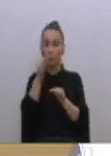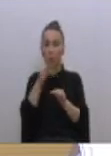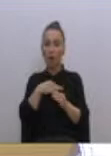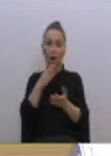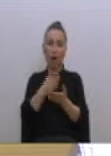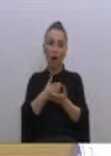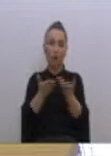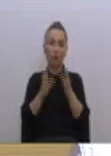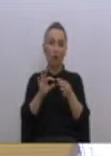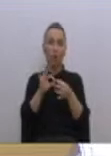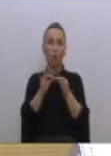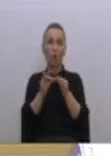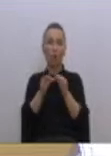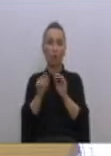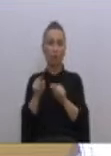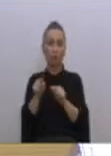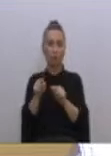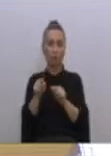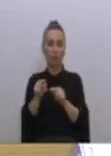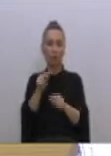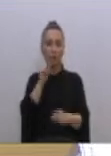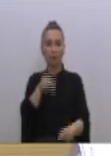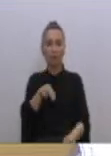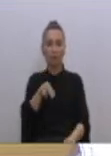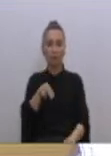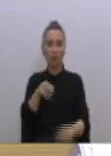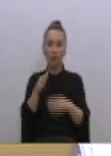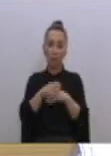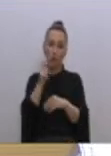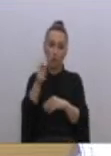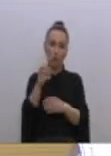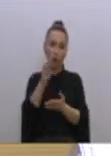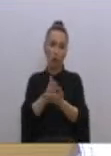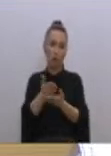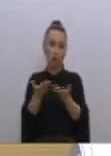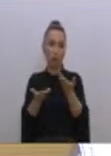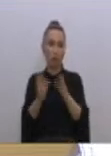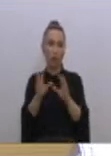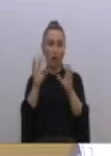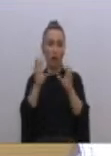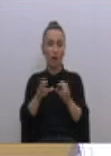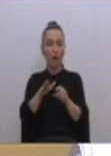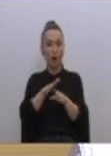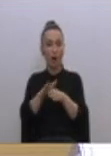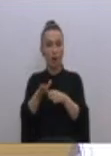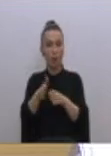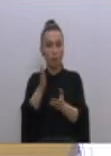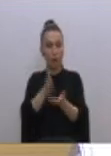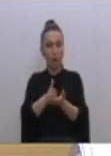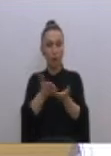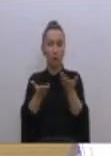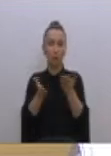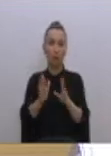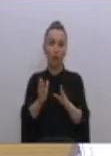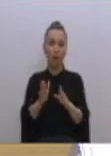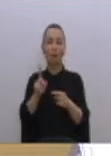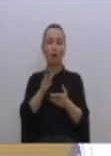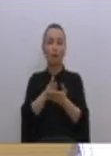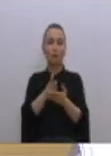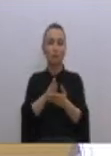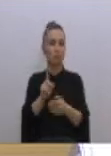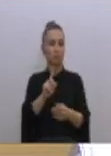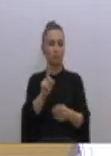არა კონკრეტულად ასე ვთქვათ დამნაშავე, ანუ მიჯილი არის თუ არა, ანუ კანონის აღსრულება დადგა თუ არა და დანარჩენზე